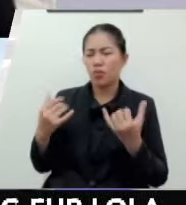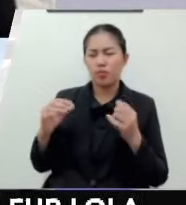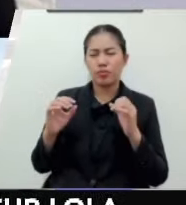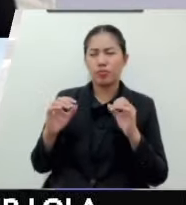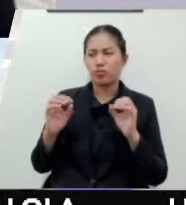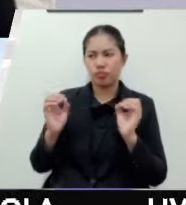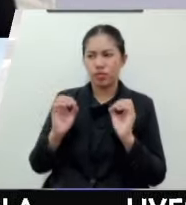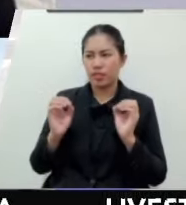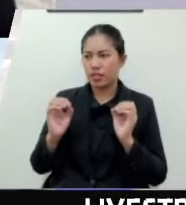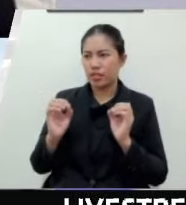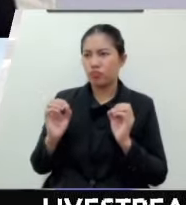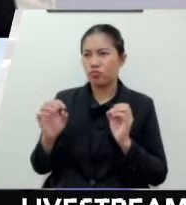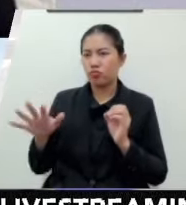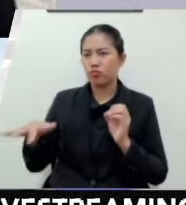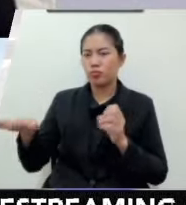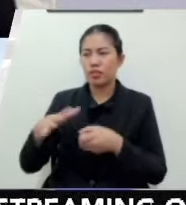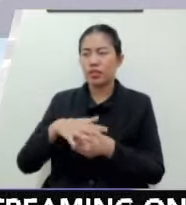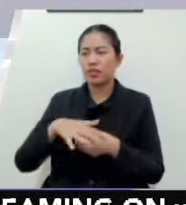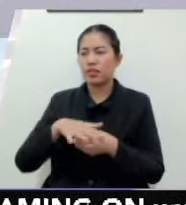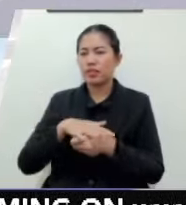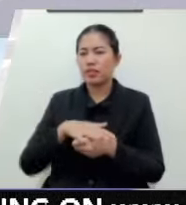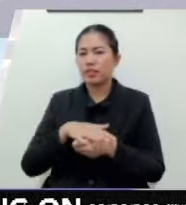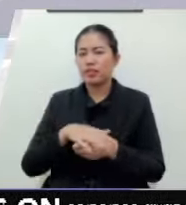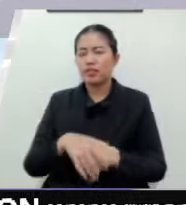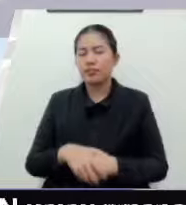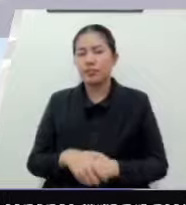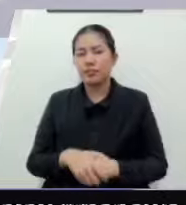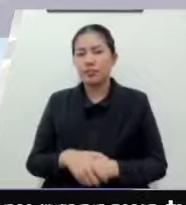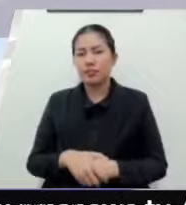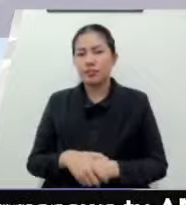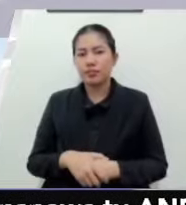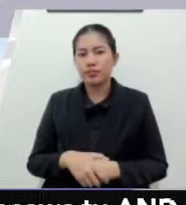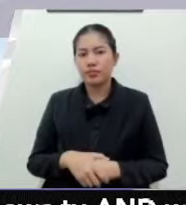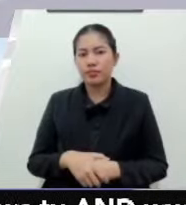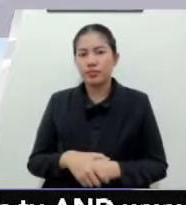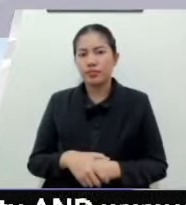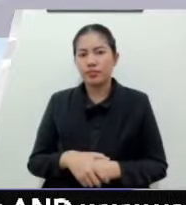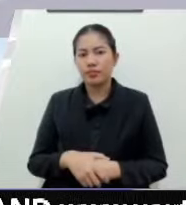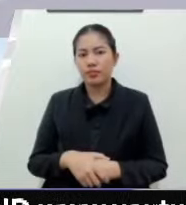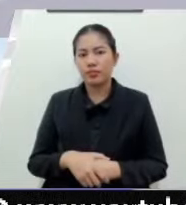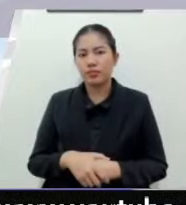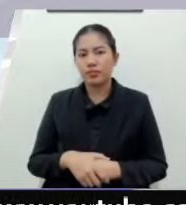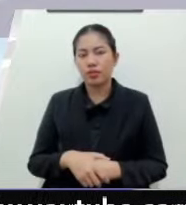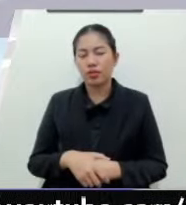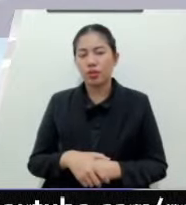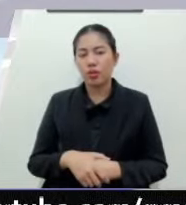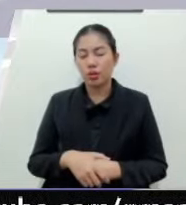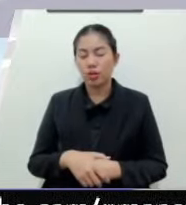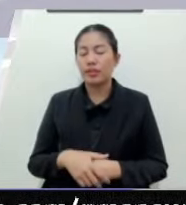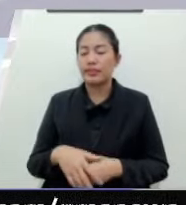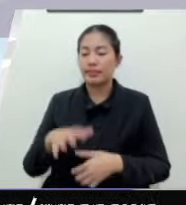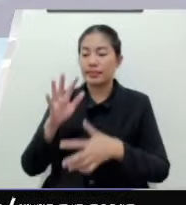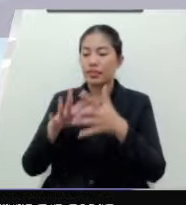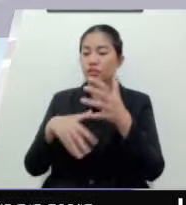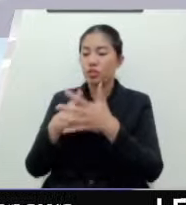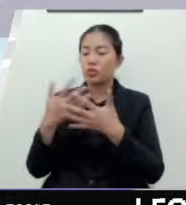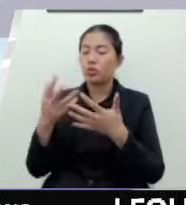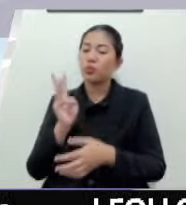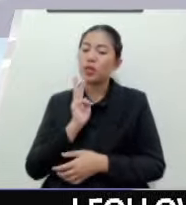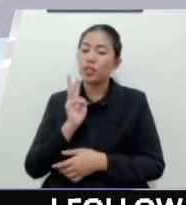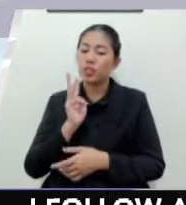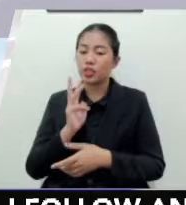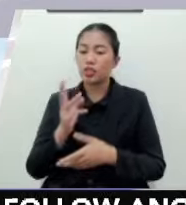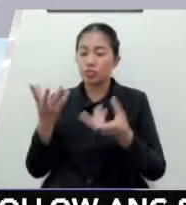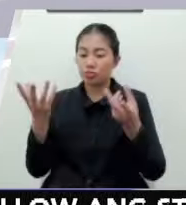service areas. Kung yung mga waters, scheduled water interruption po sa ating mga lugar, ay ito po yung kung saan po